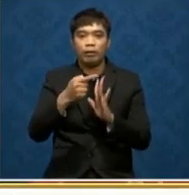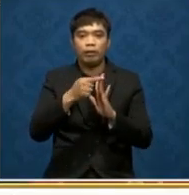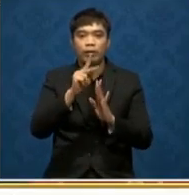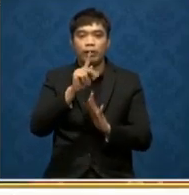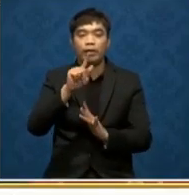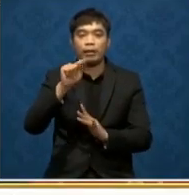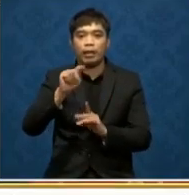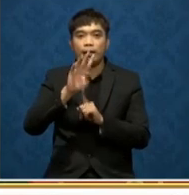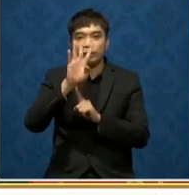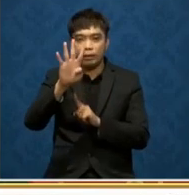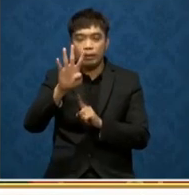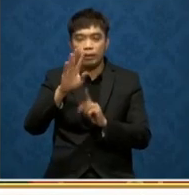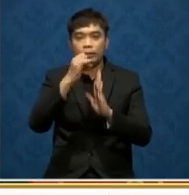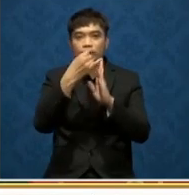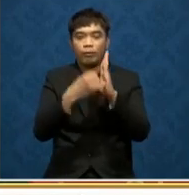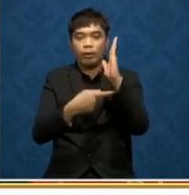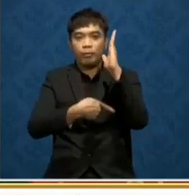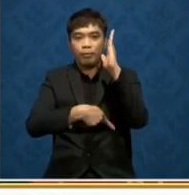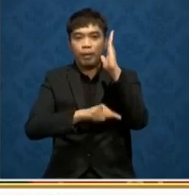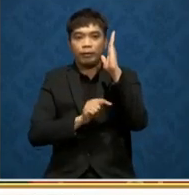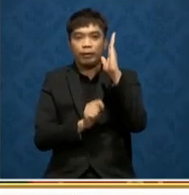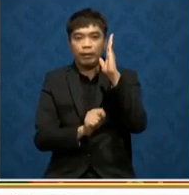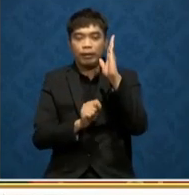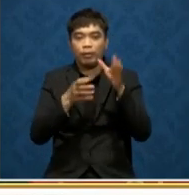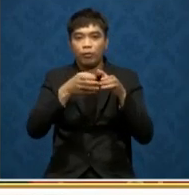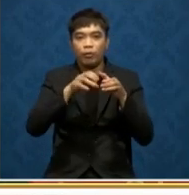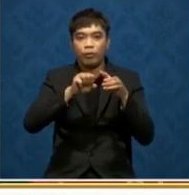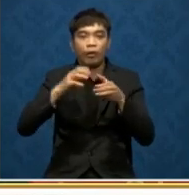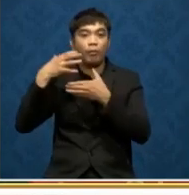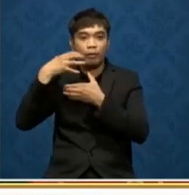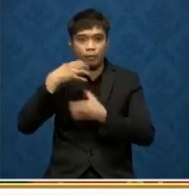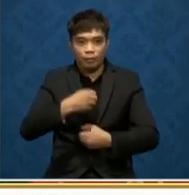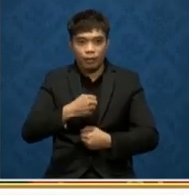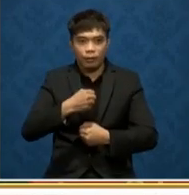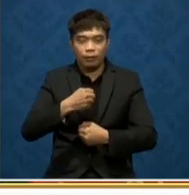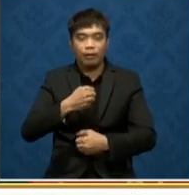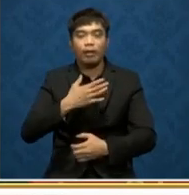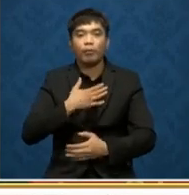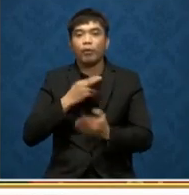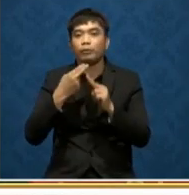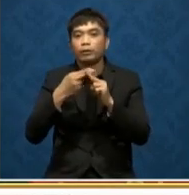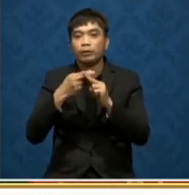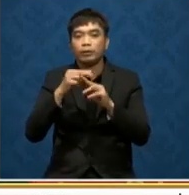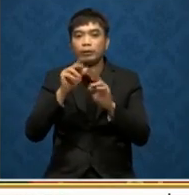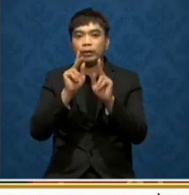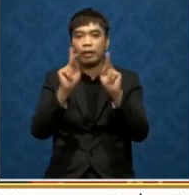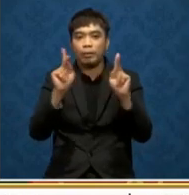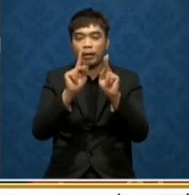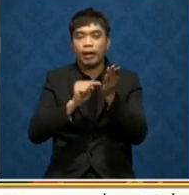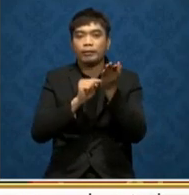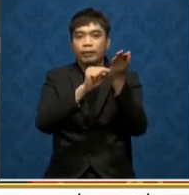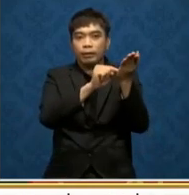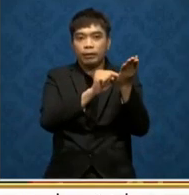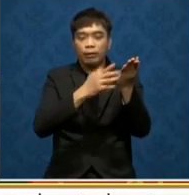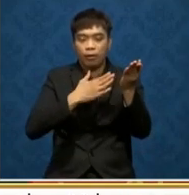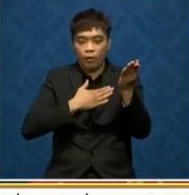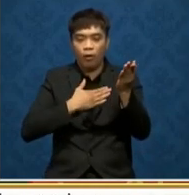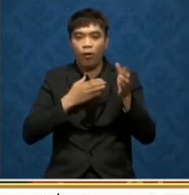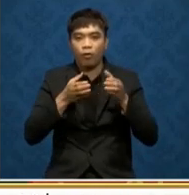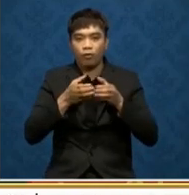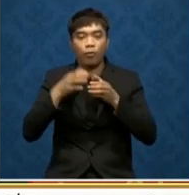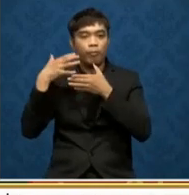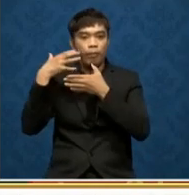จังหวัดปัตตานีพรรคประชาธิปัตย์กับผมขอเสนอรายชื่อกรรมาธิการวิสามัญในสัดส่วนของพรร